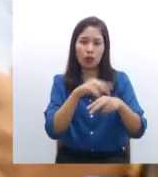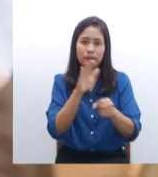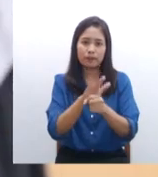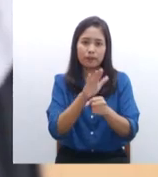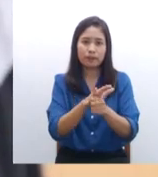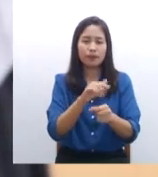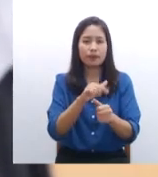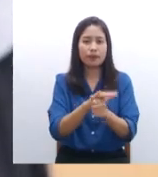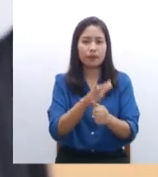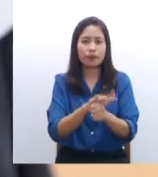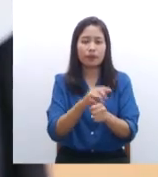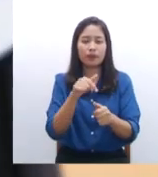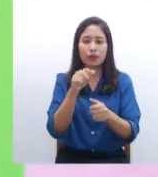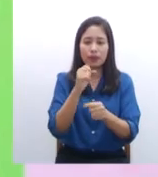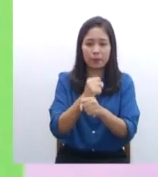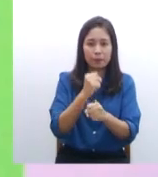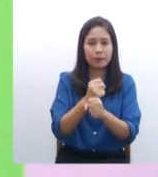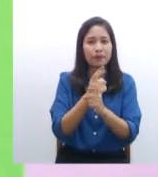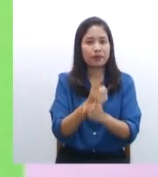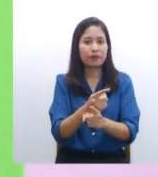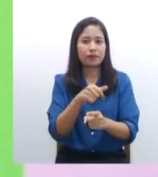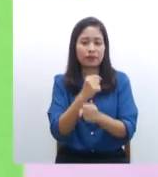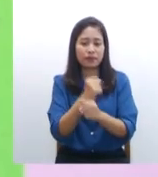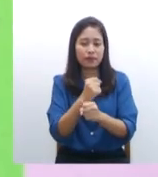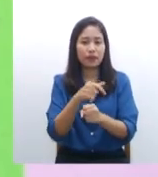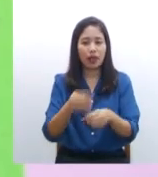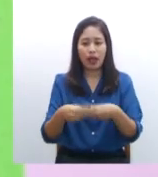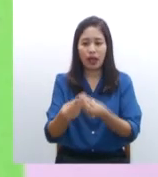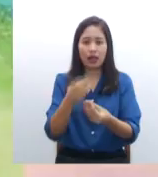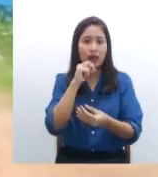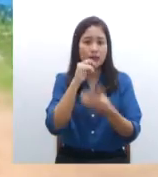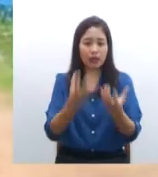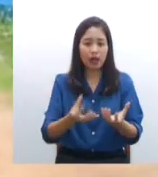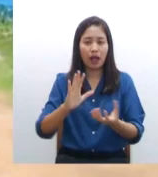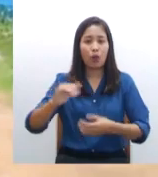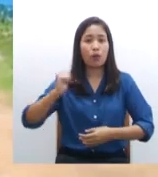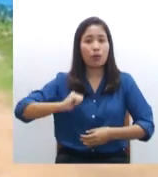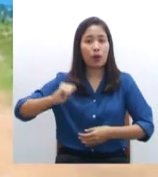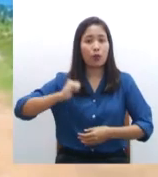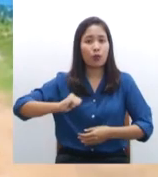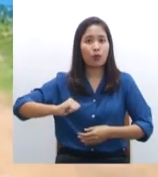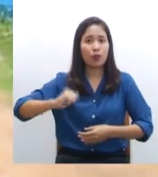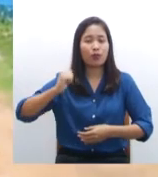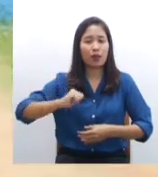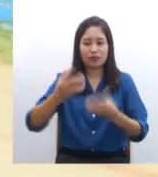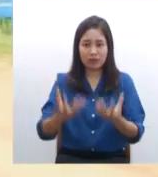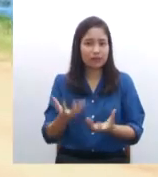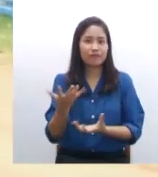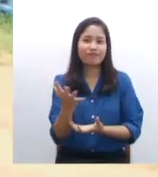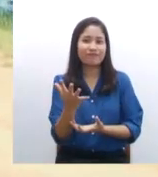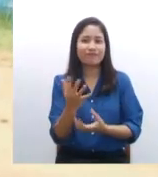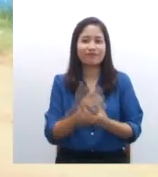ก็ได้ถือปฏิบัติทำให้น้ำหนักของกระเป๋าไม่มากจนเกินไปนะครับ